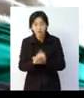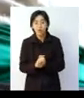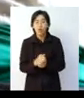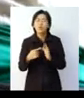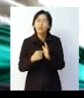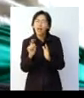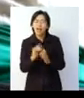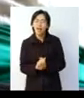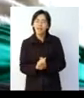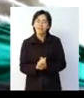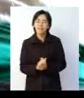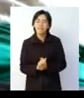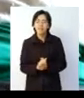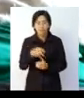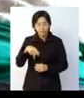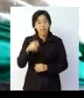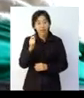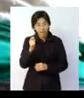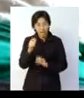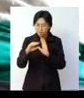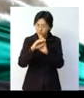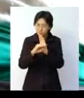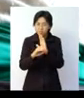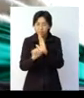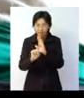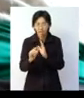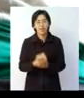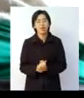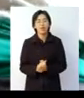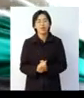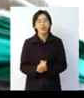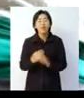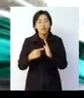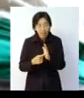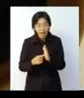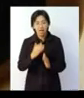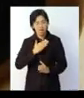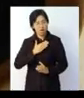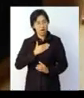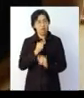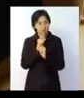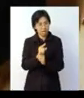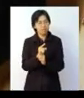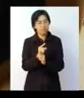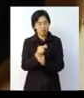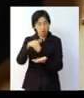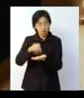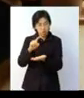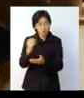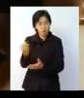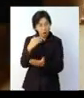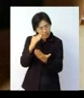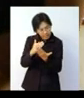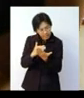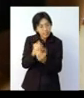ร่วมกันครับ มีอะไรบ้างคะอย่างกฎกติกามารยาทของพี่เอคะ ก็อย่างเช่นคือทำอยู่ในกรอบ